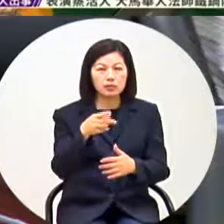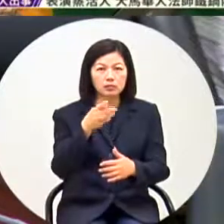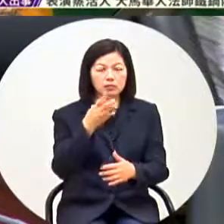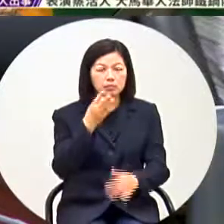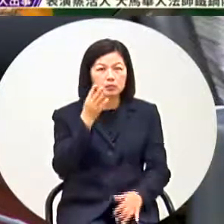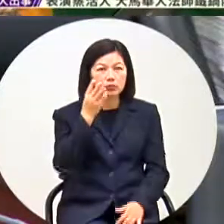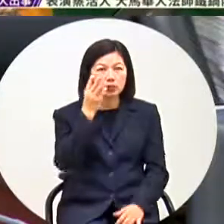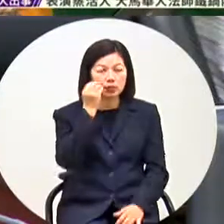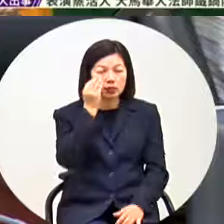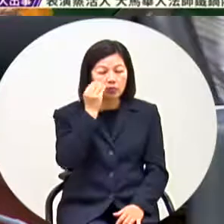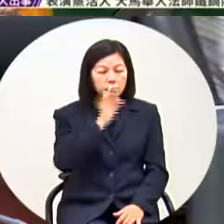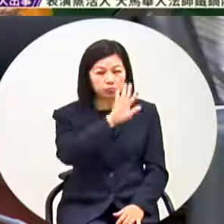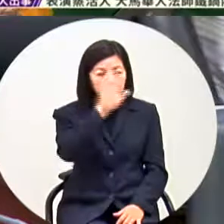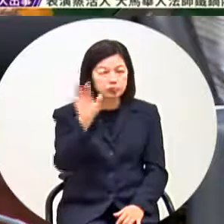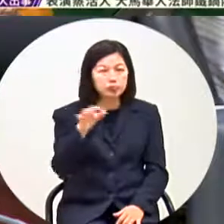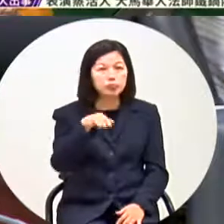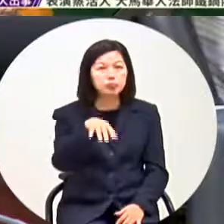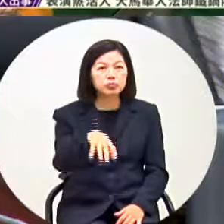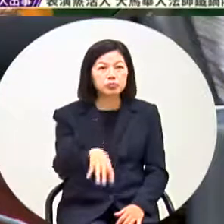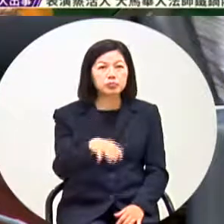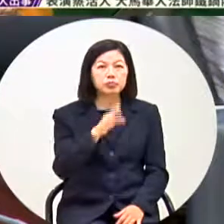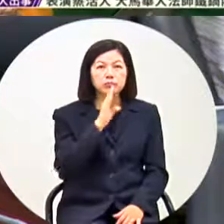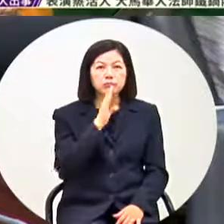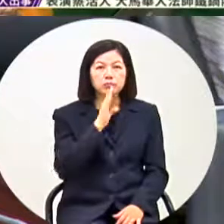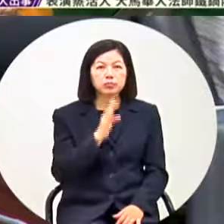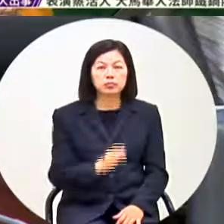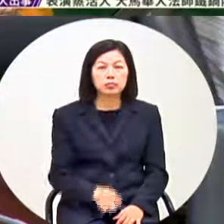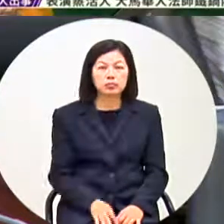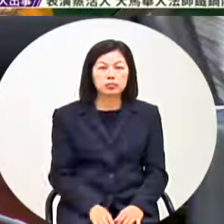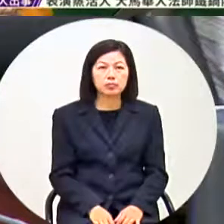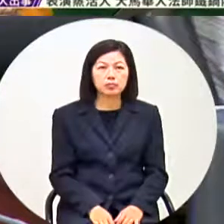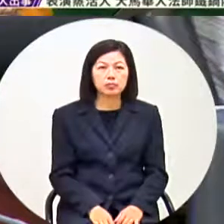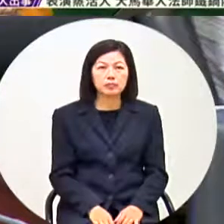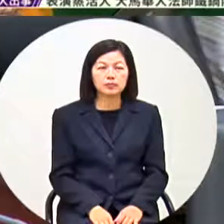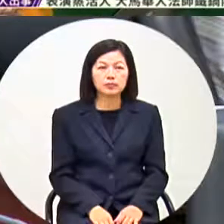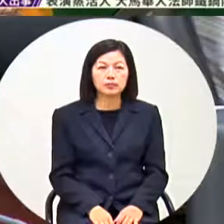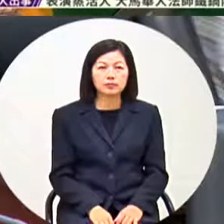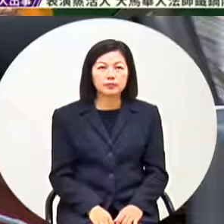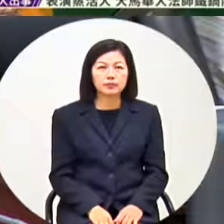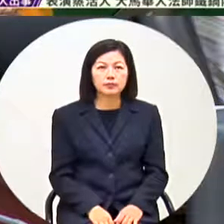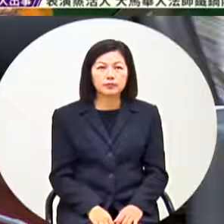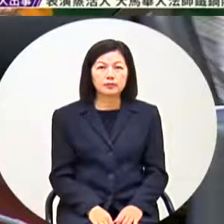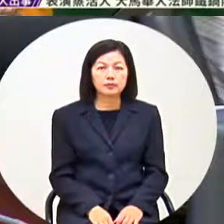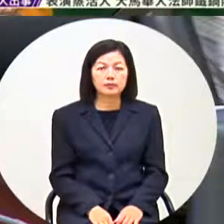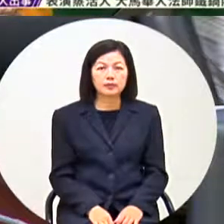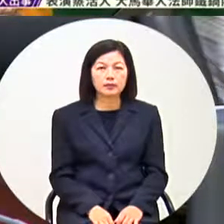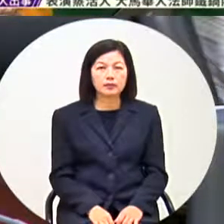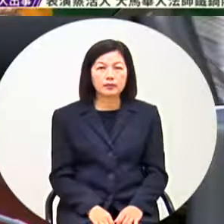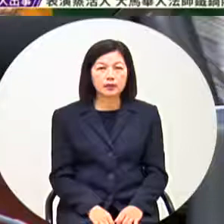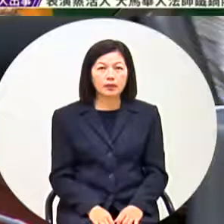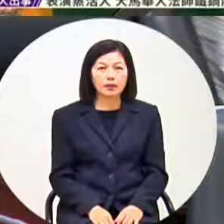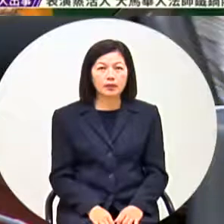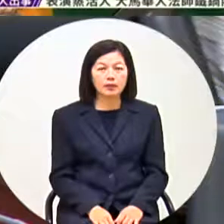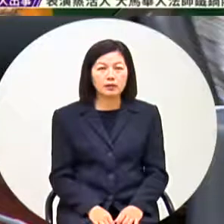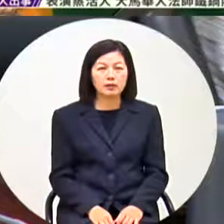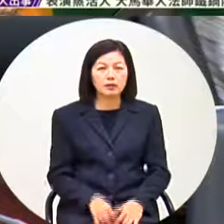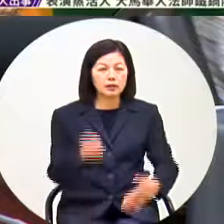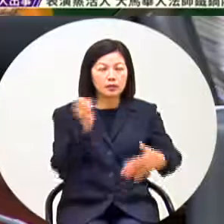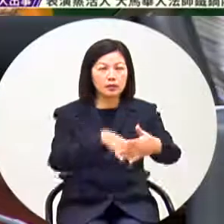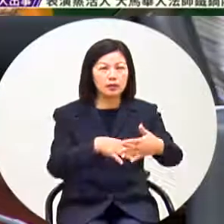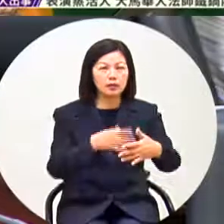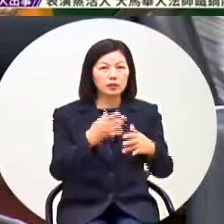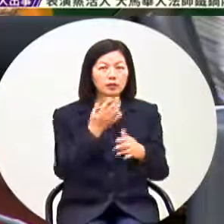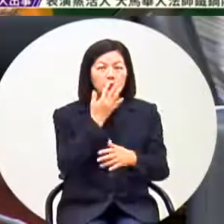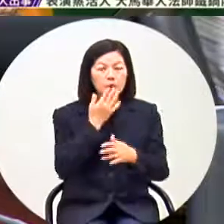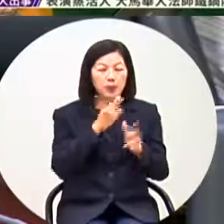有没有注意到我们其实他入围这个台中的彩虹眷村哦， 其实我们凤山也有，就